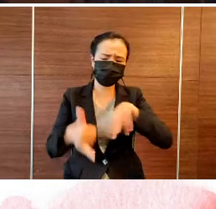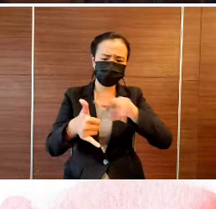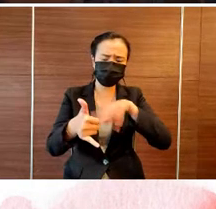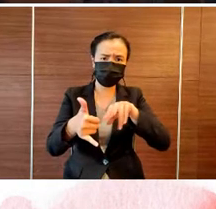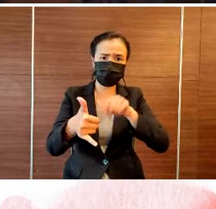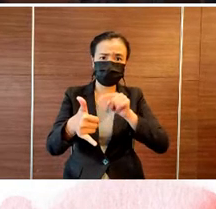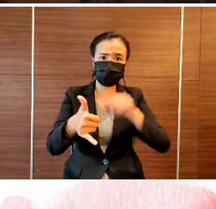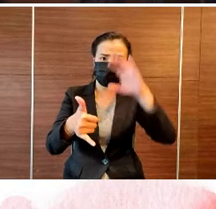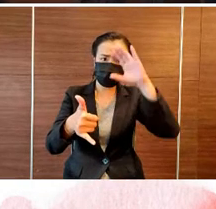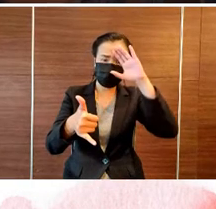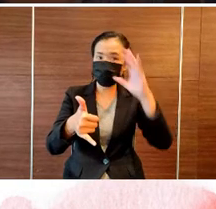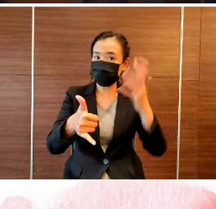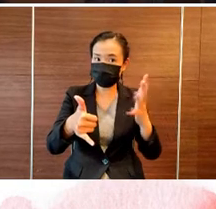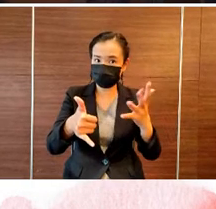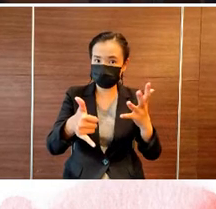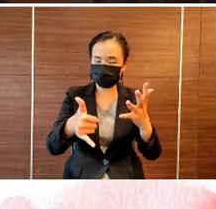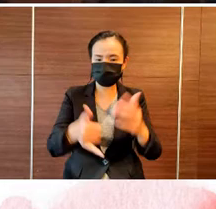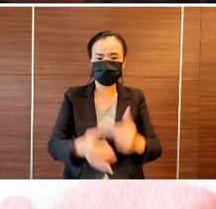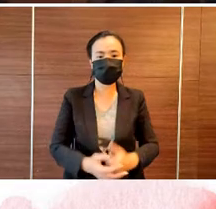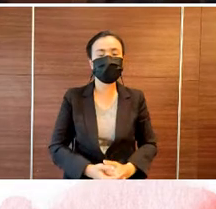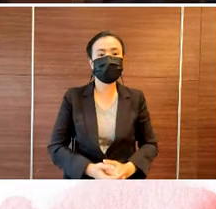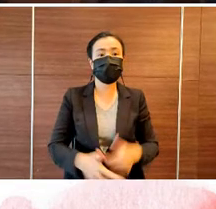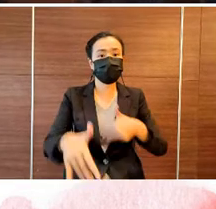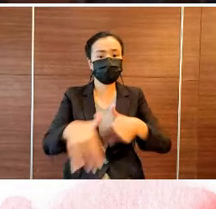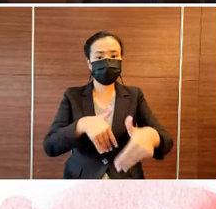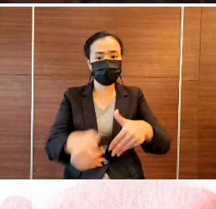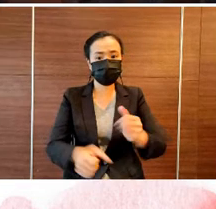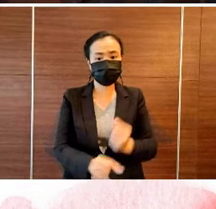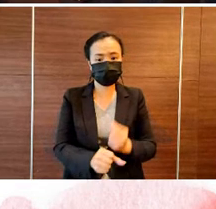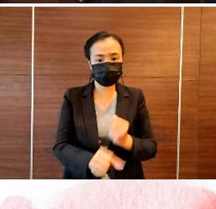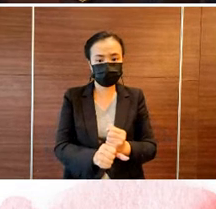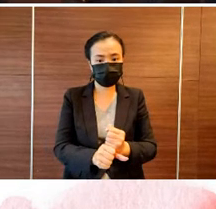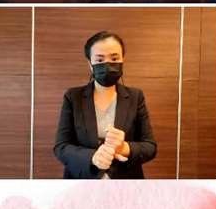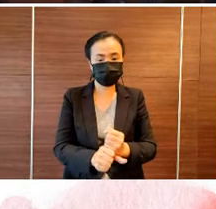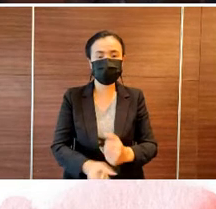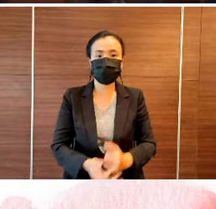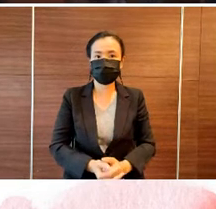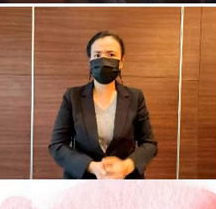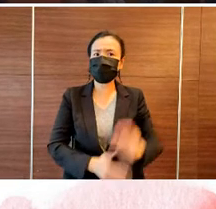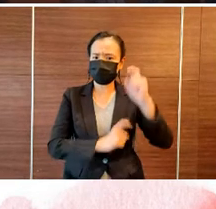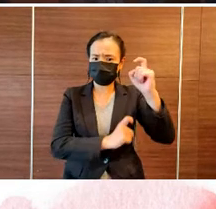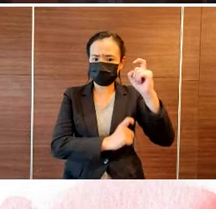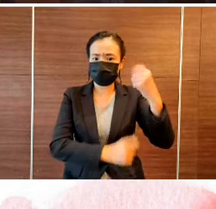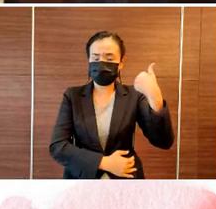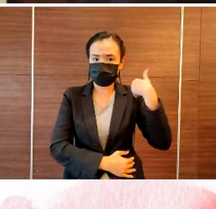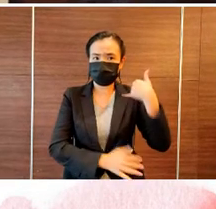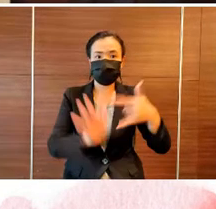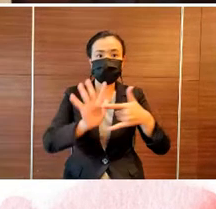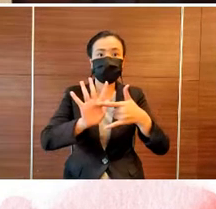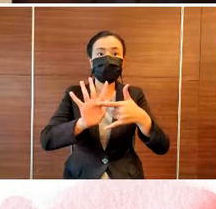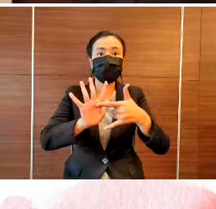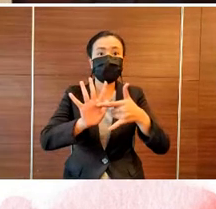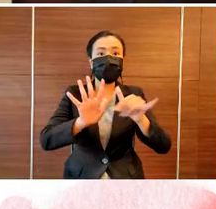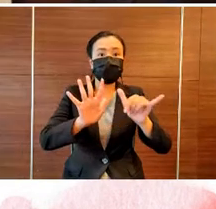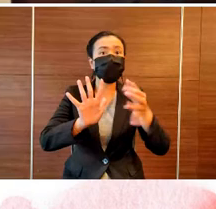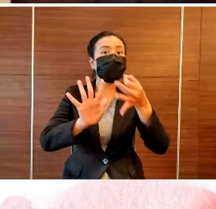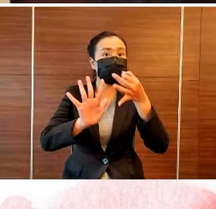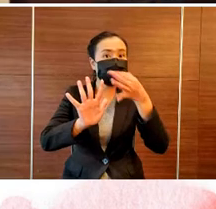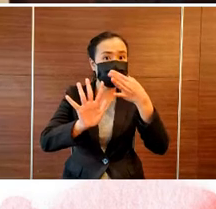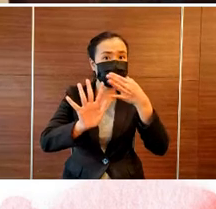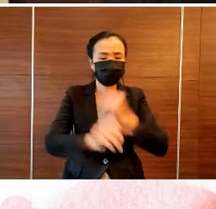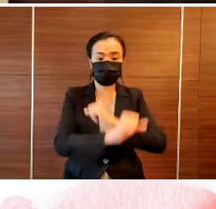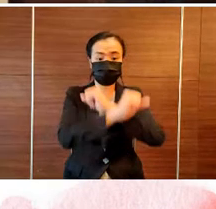ะที่กลุ่มที่ NG ที่ชุมชนทำอยู่เนี่ยครับนะคนที่ตรวจไม่เจอยังเสี่ยงอยู่ก็ให้เป๊ปนะฮะเพราะฉะนั้นการ